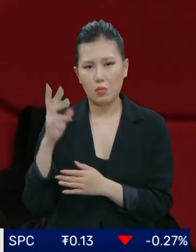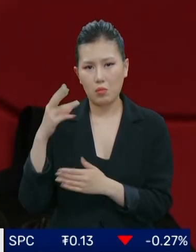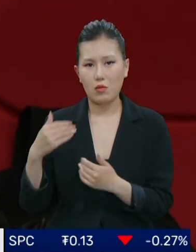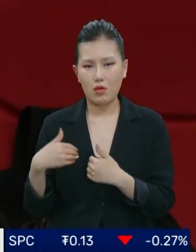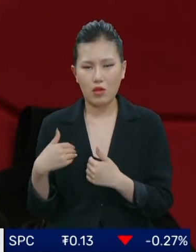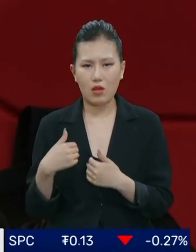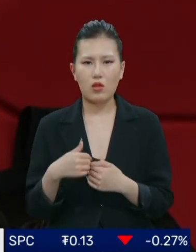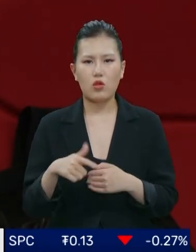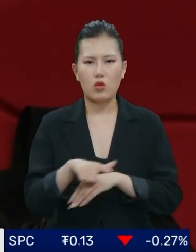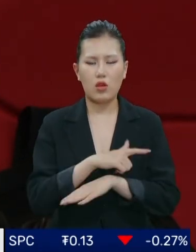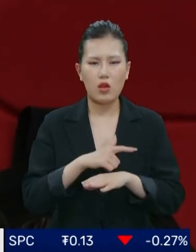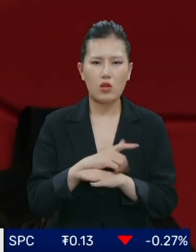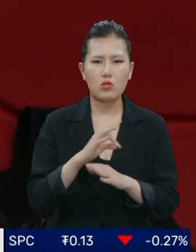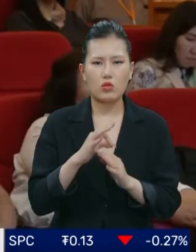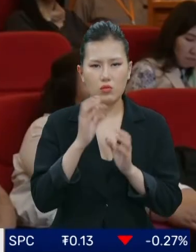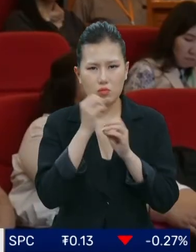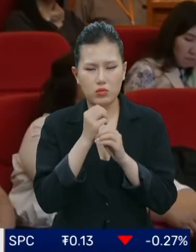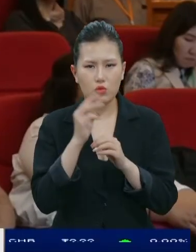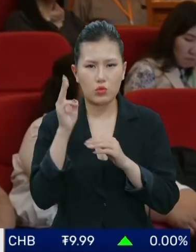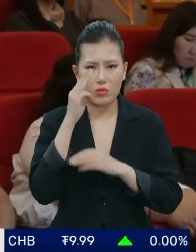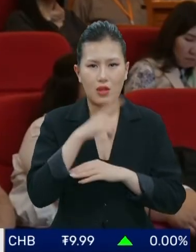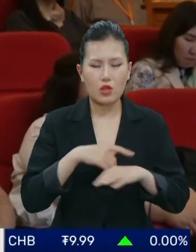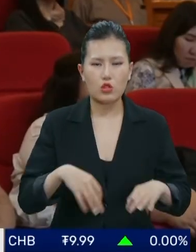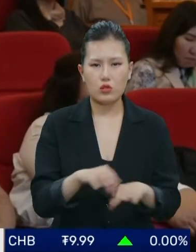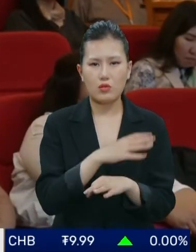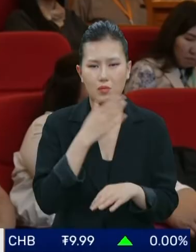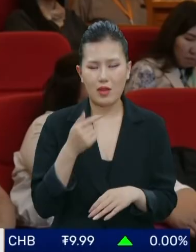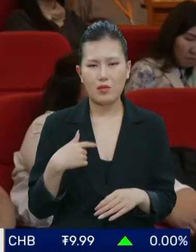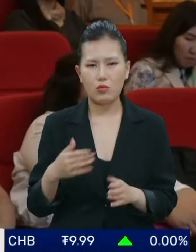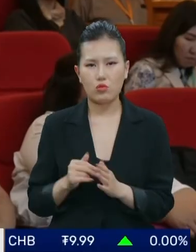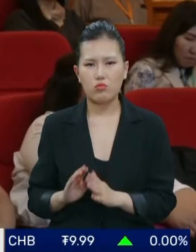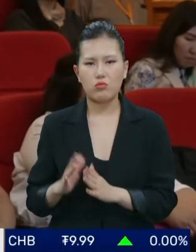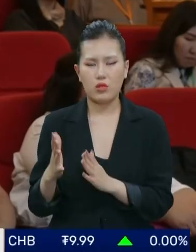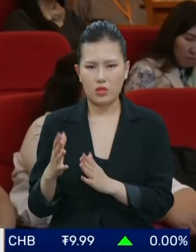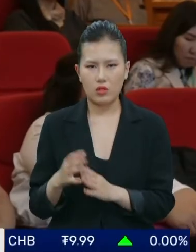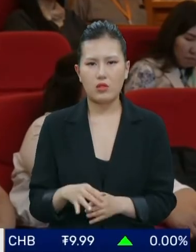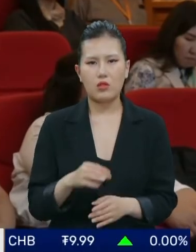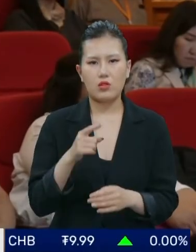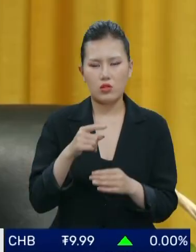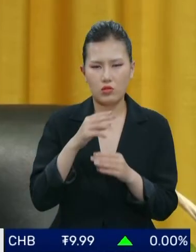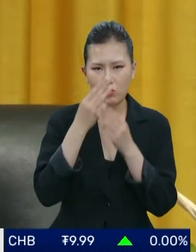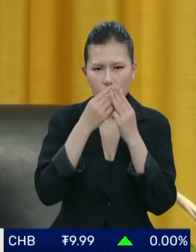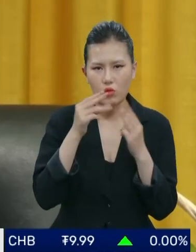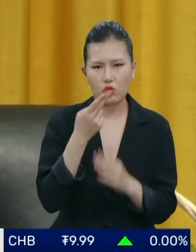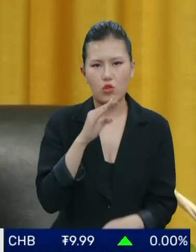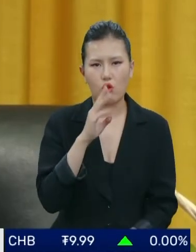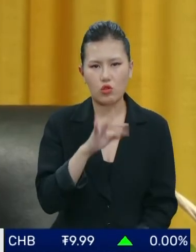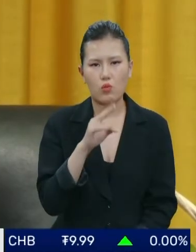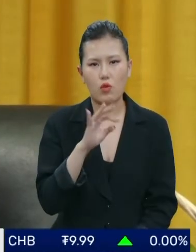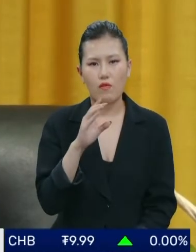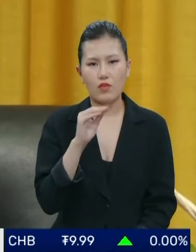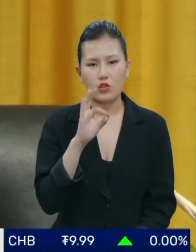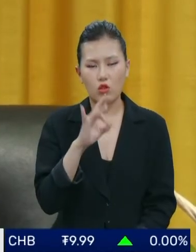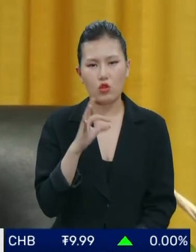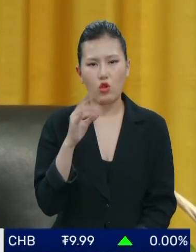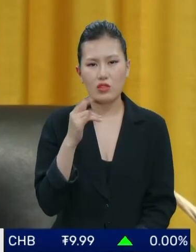болж удаашралтай байдаг юм. Энэ дутагдлыгч хэрэглээний шинжилгээ ухааны доктор профессор Үлзий Баяр мөн адил хэлж байлаа. Тэрээр эрдэмтэн судлаачдын оюуны